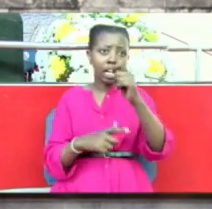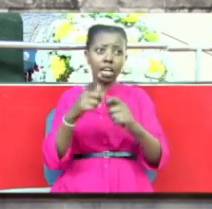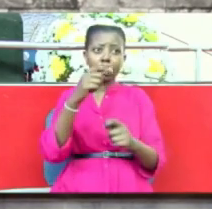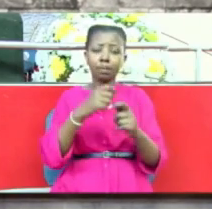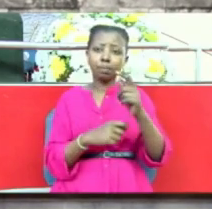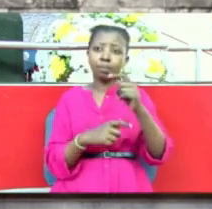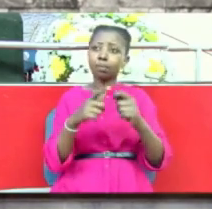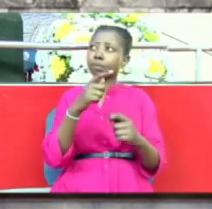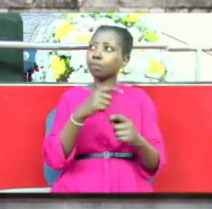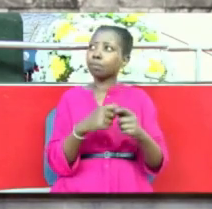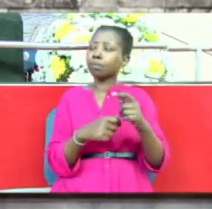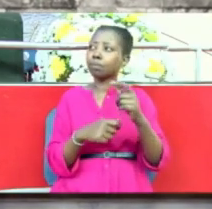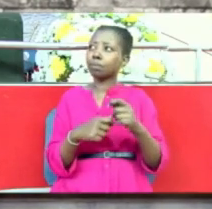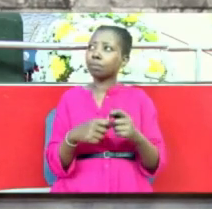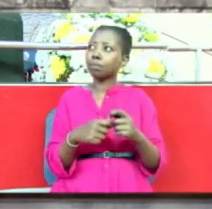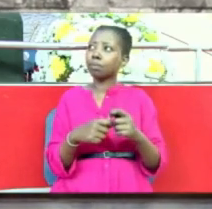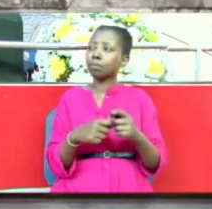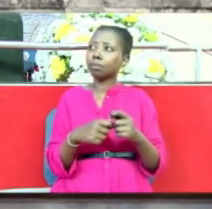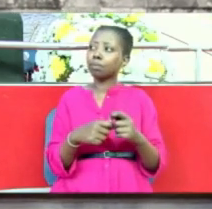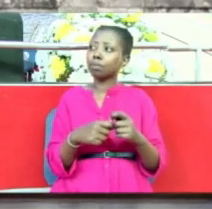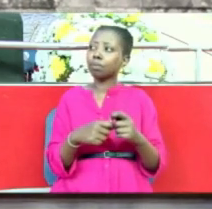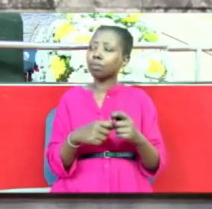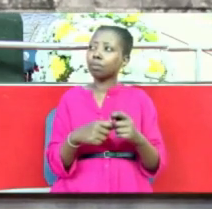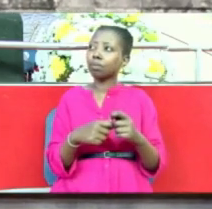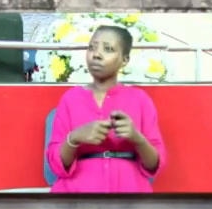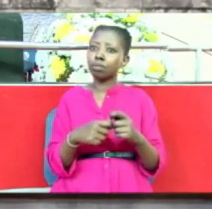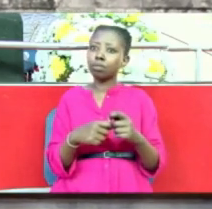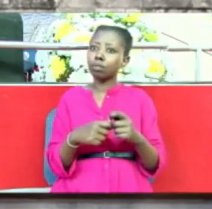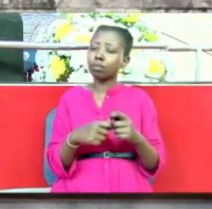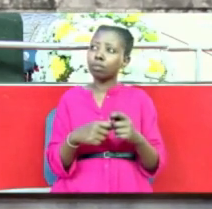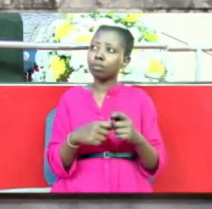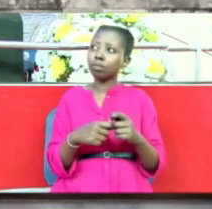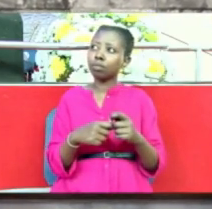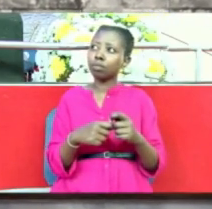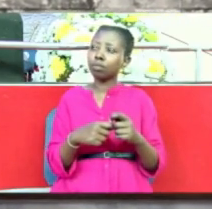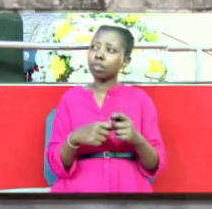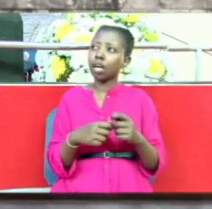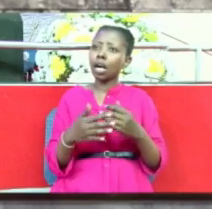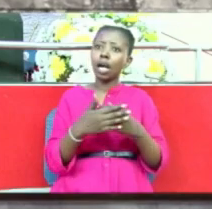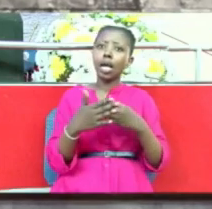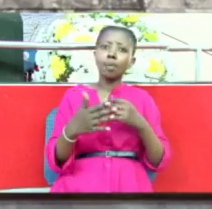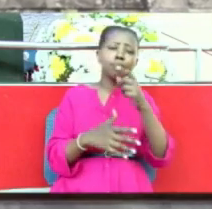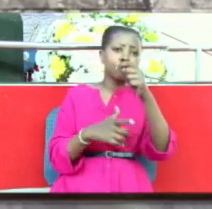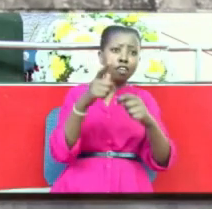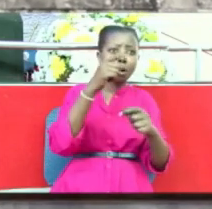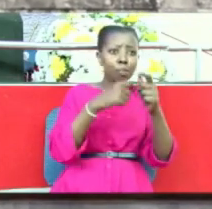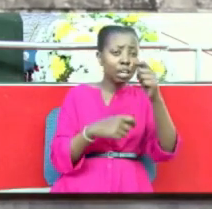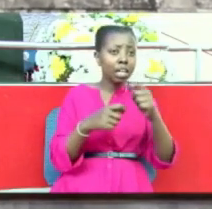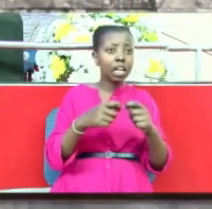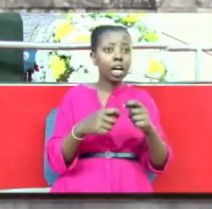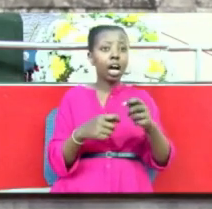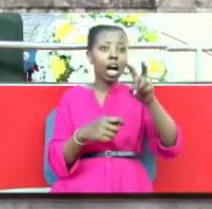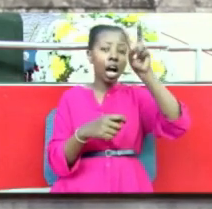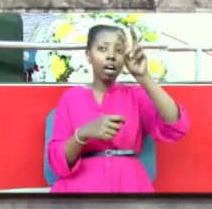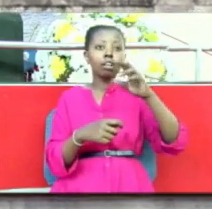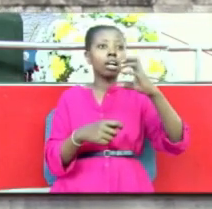na ni yeye anajipeleka kwa hali ya kukamuliwa, na kabla hajakamuliwa anapelekwa shawa,